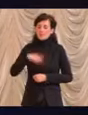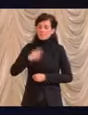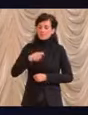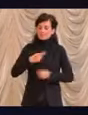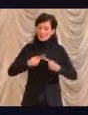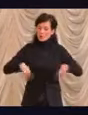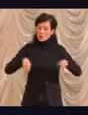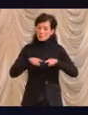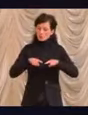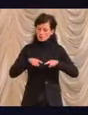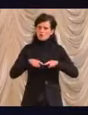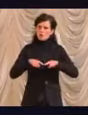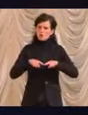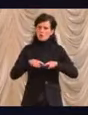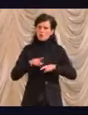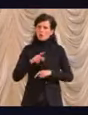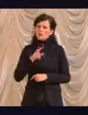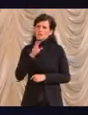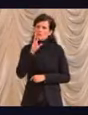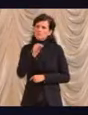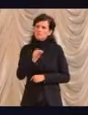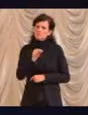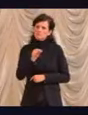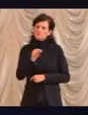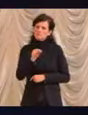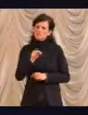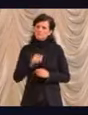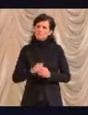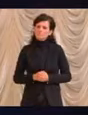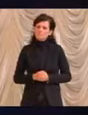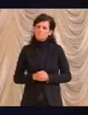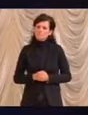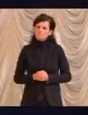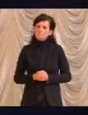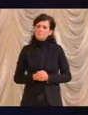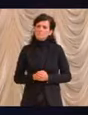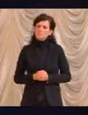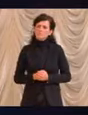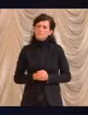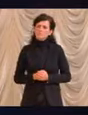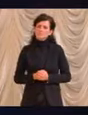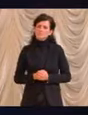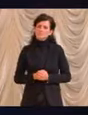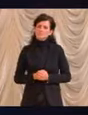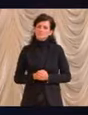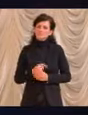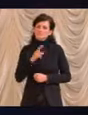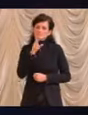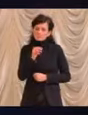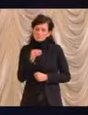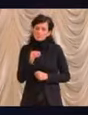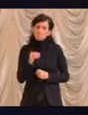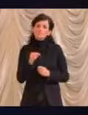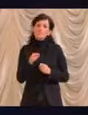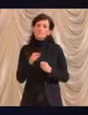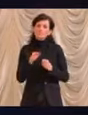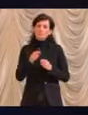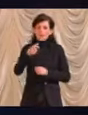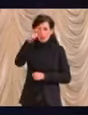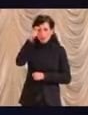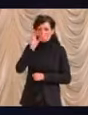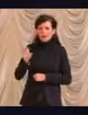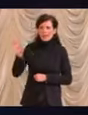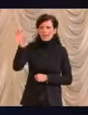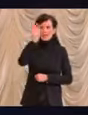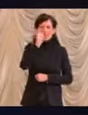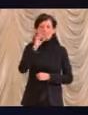anche della necessità di ricostruzione per l'Italia, ma anche per gli altri paesi colpiti